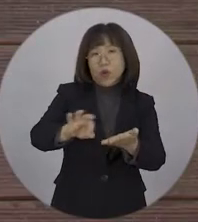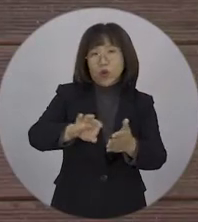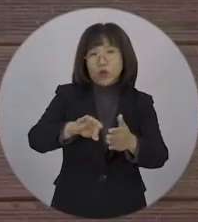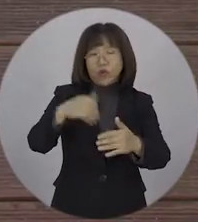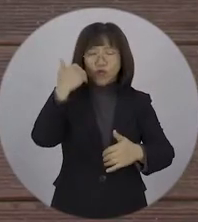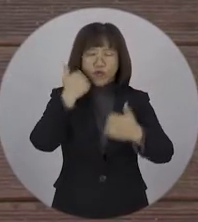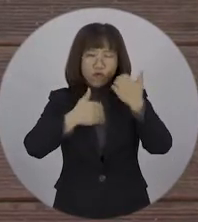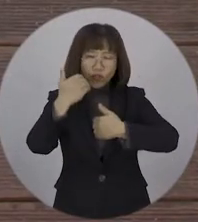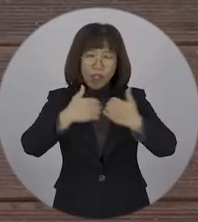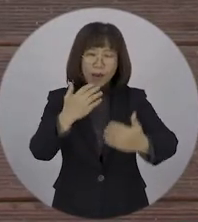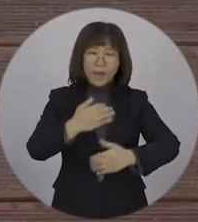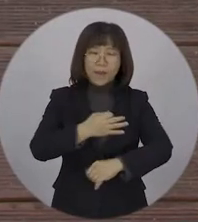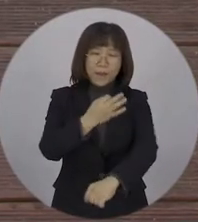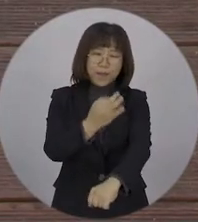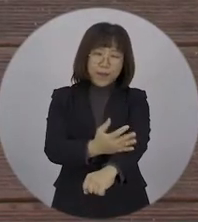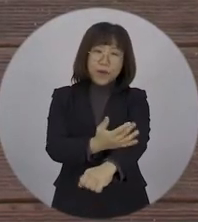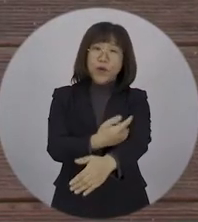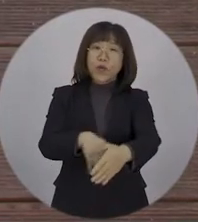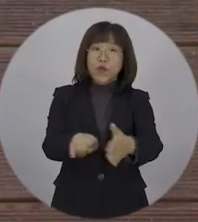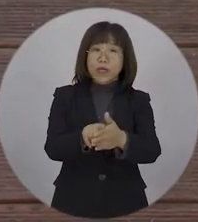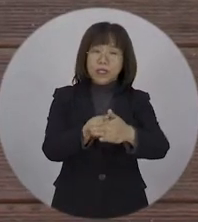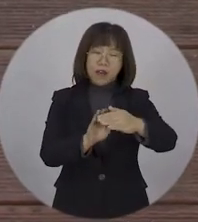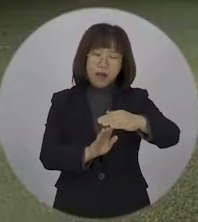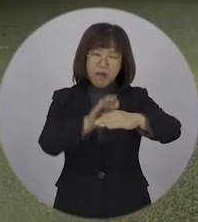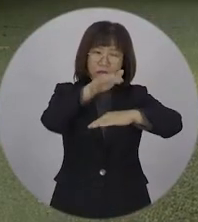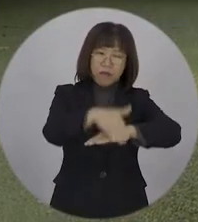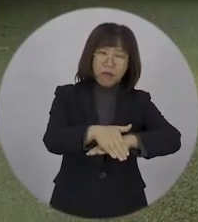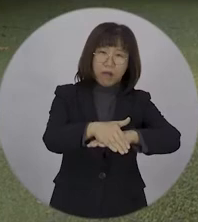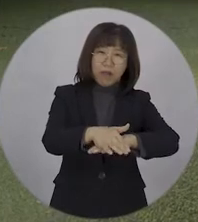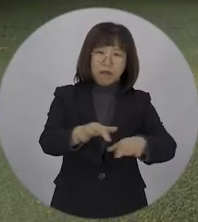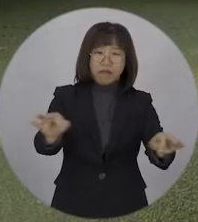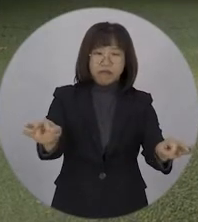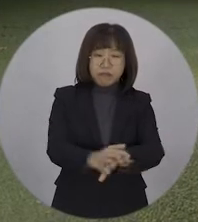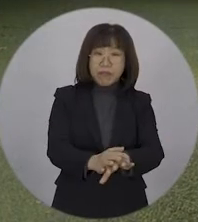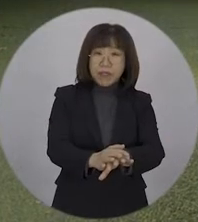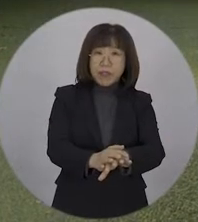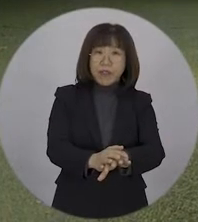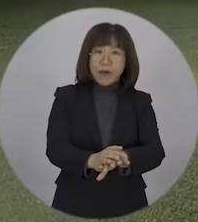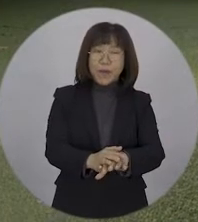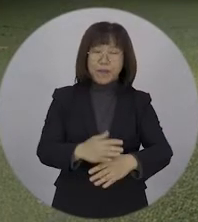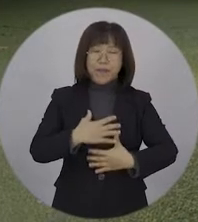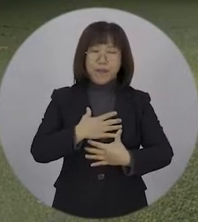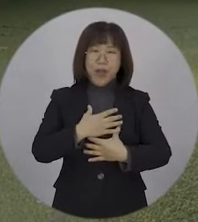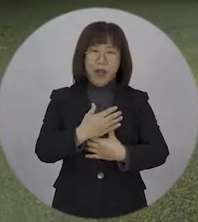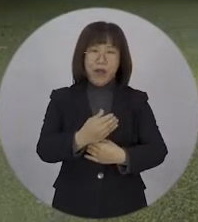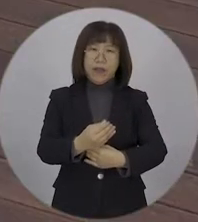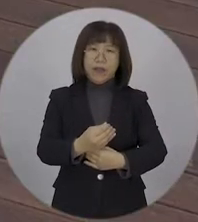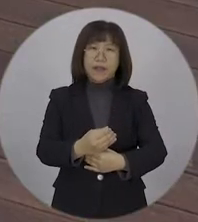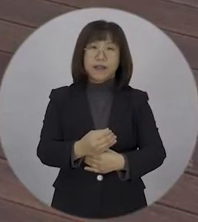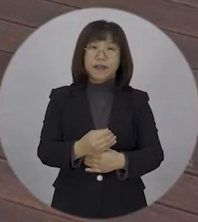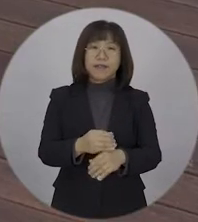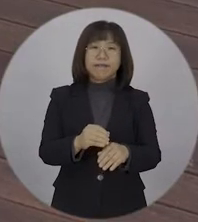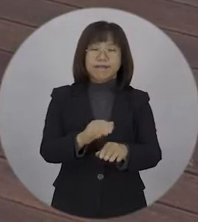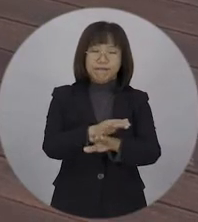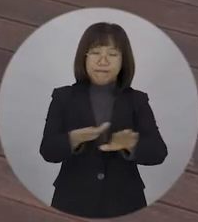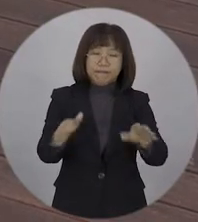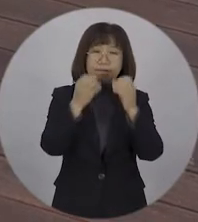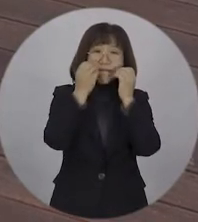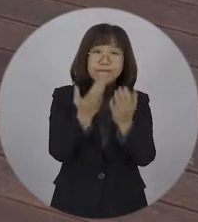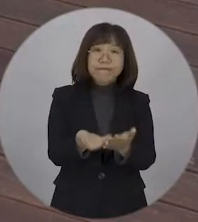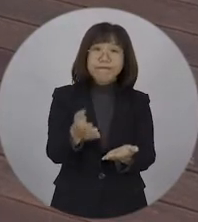누구나 편하게 다닐 수 있도록 크고 작은 턱을 없애고 경사로와 데크로드를 설치해 이용자의 편의를